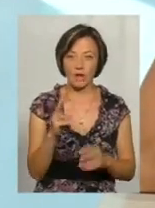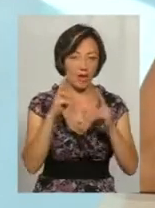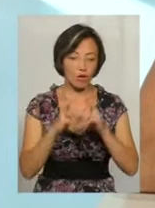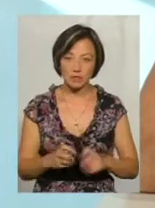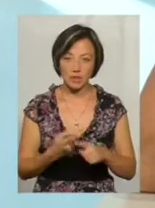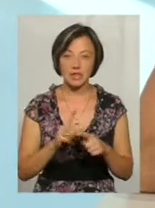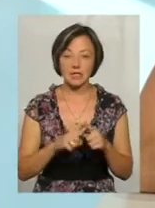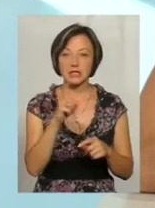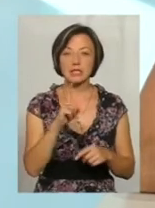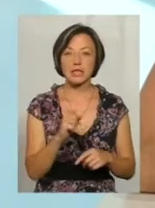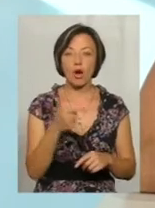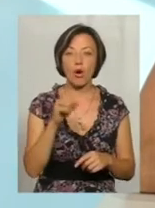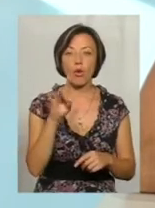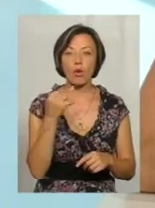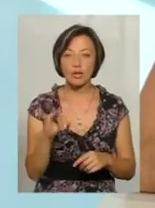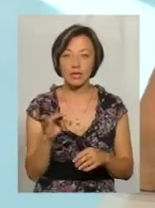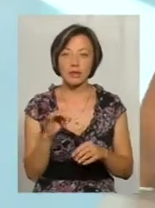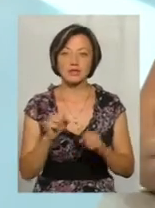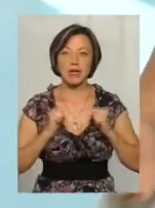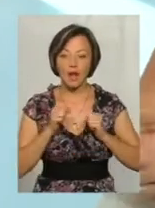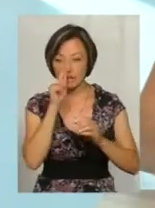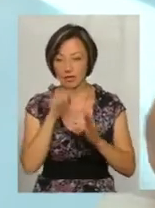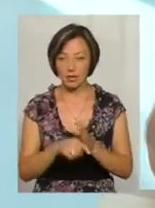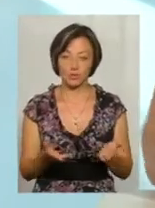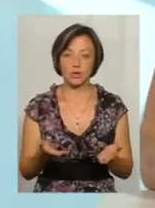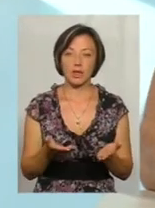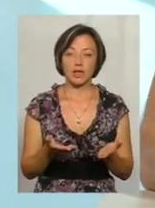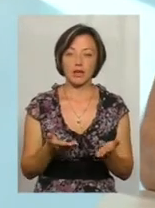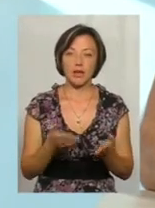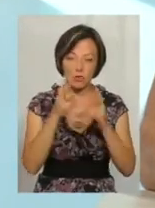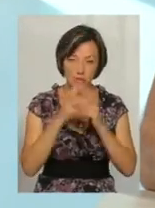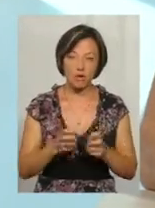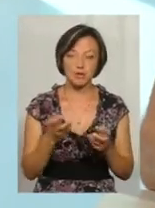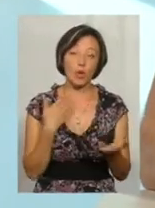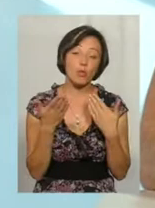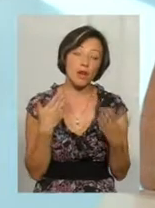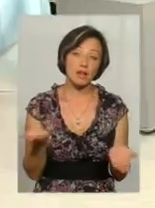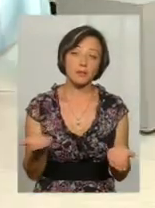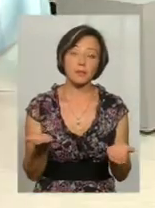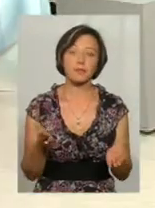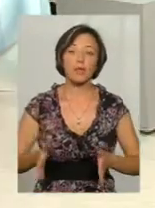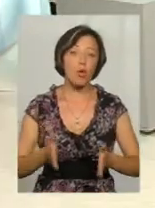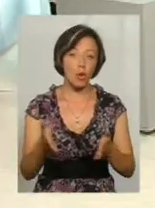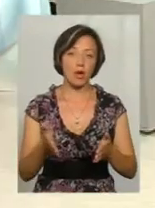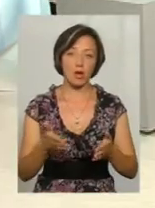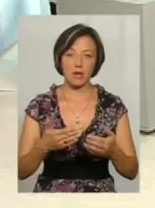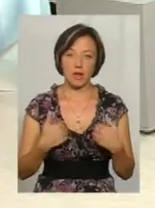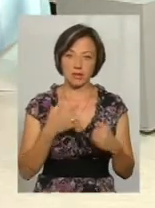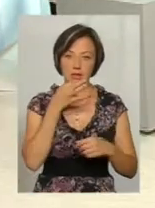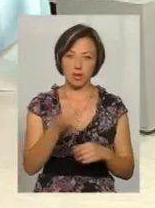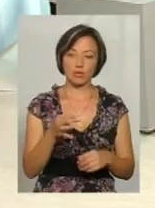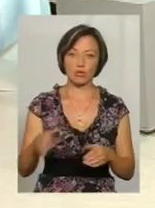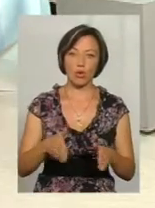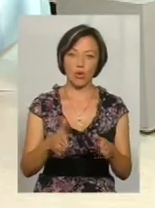Ще Загородній, можливо, хочеться вникнути. Тому тут немає комунікації, ви кажете. Ну, знову ж таки, дороги. Ну, я ж не скажу, що дороги